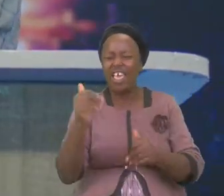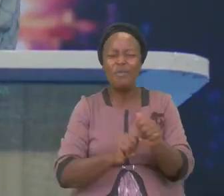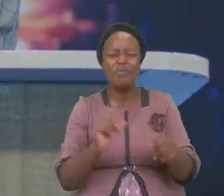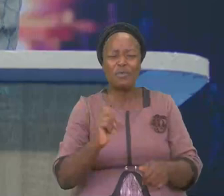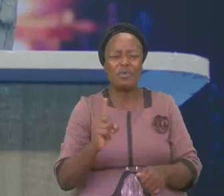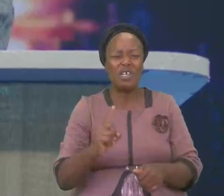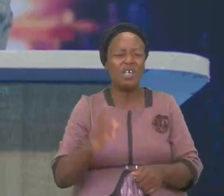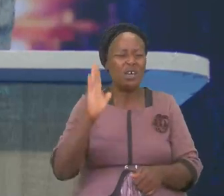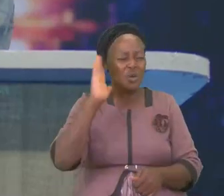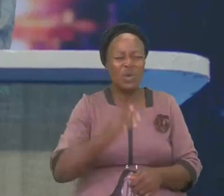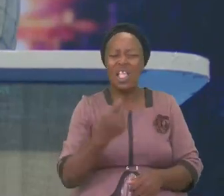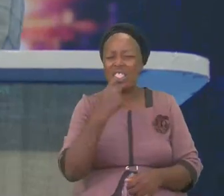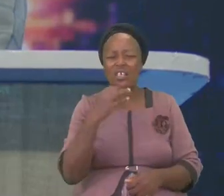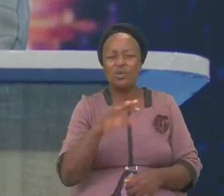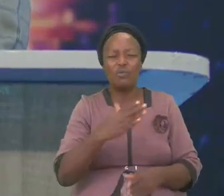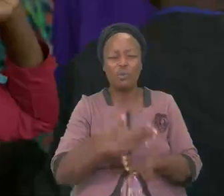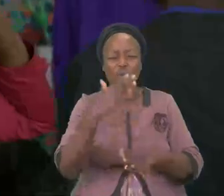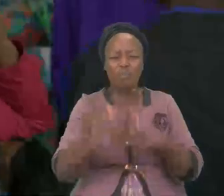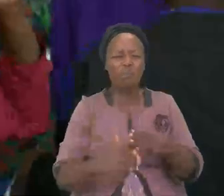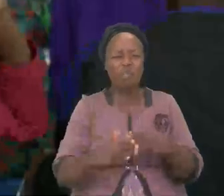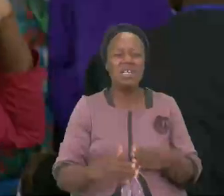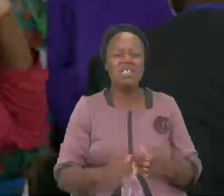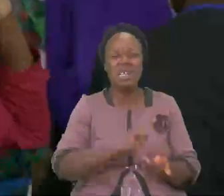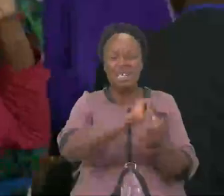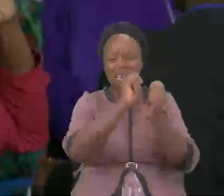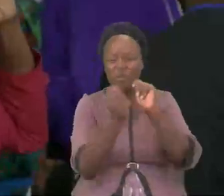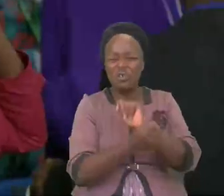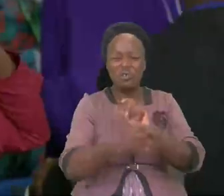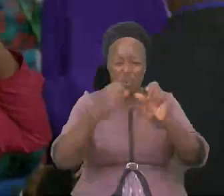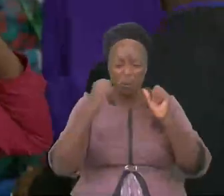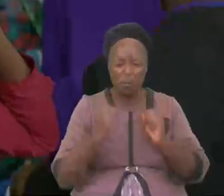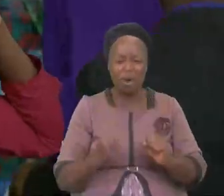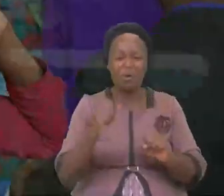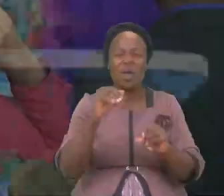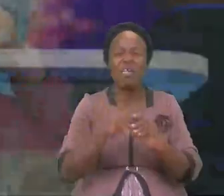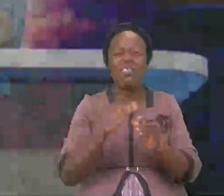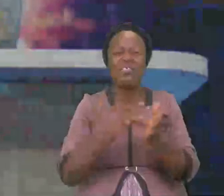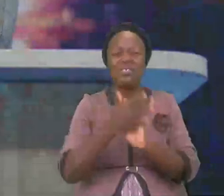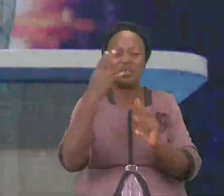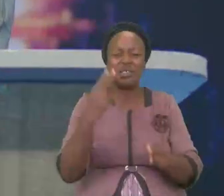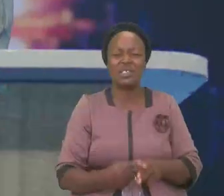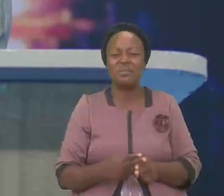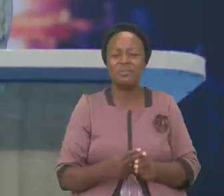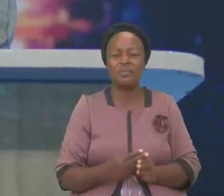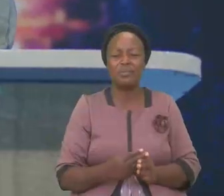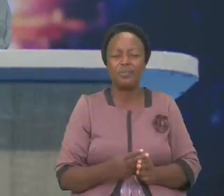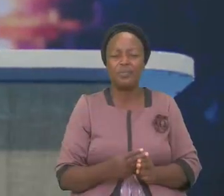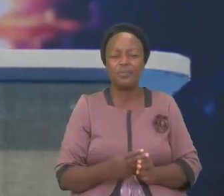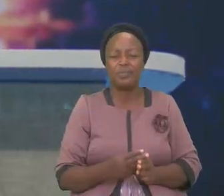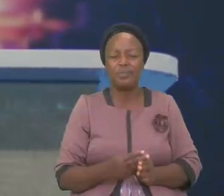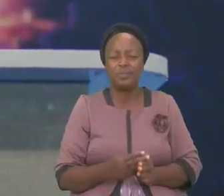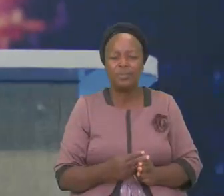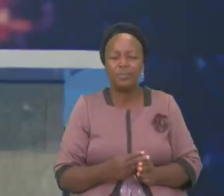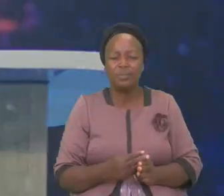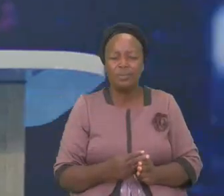partout, goûte ta transformation totale par sa puissance au nom de